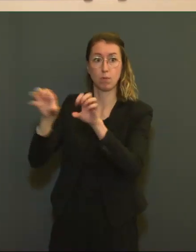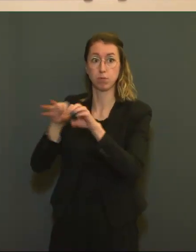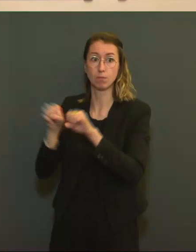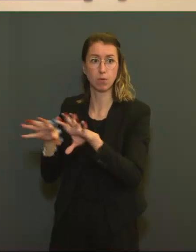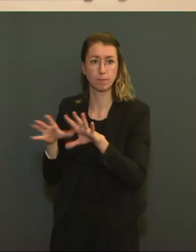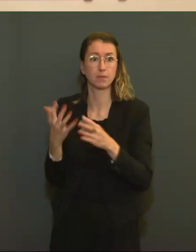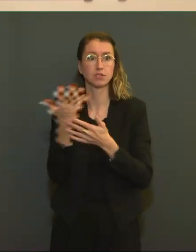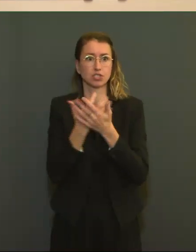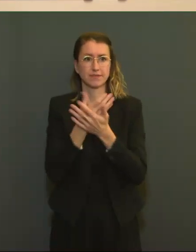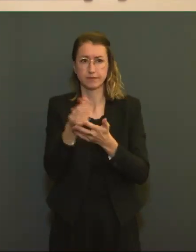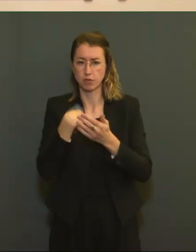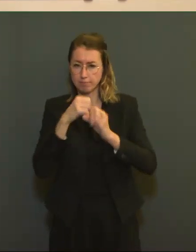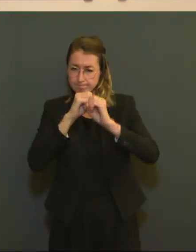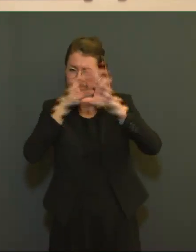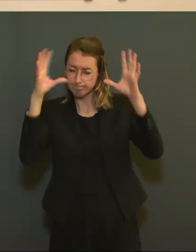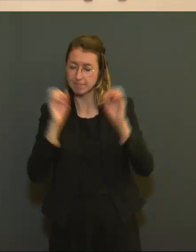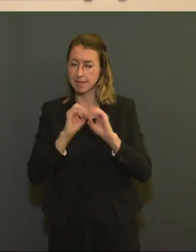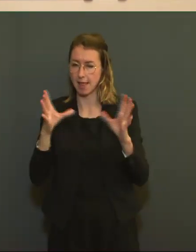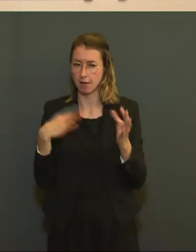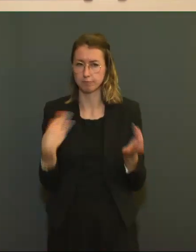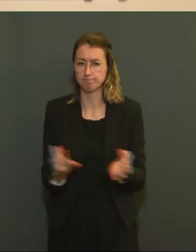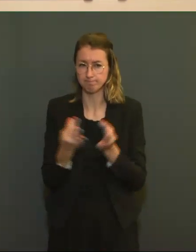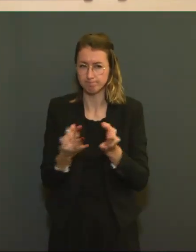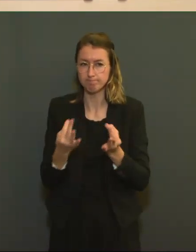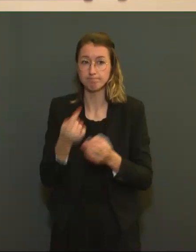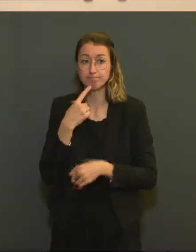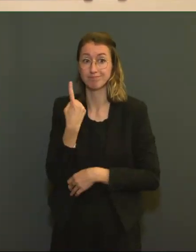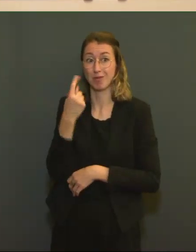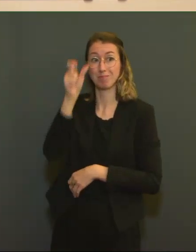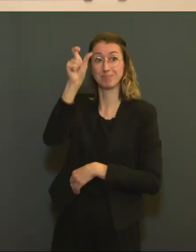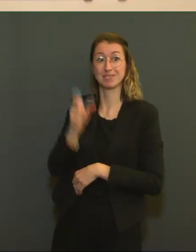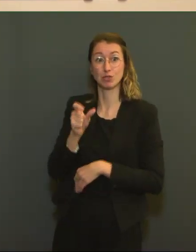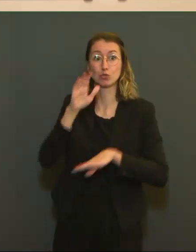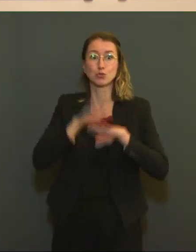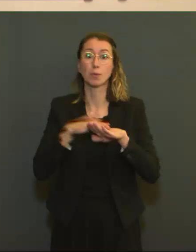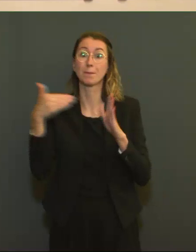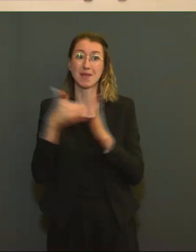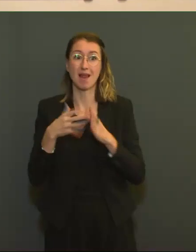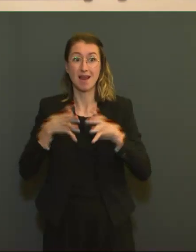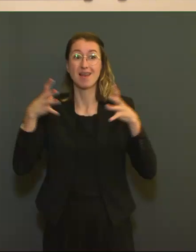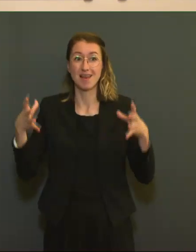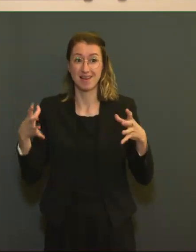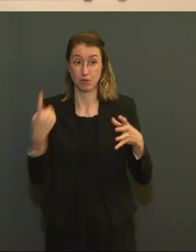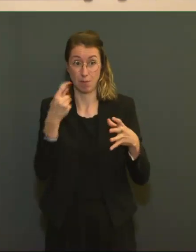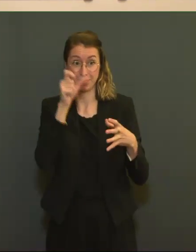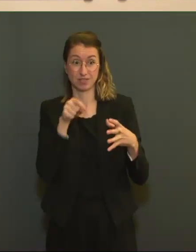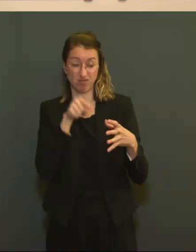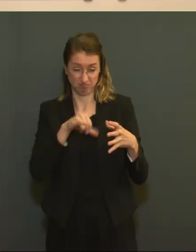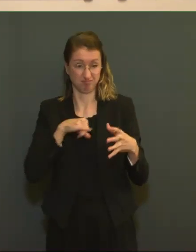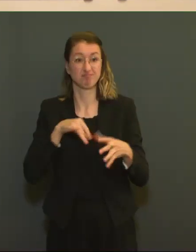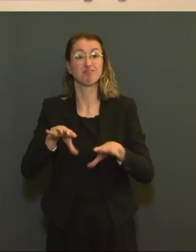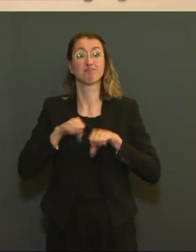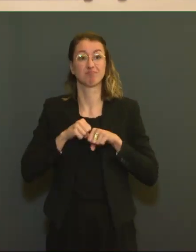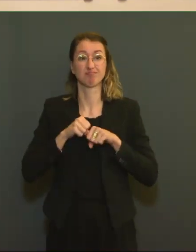facilement, ça signifie qu'au moins une personne sur 1000 dans le pays a été infectée pendant les 14 derniers